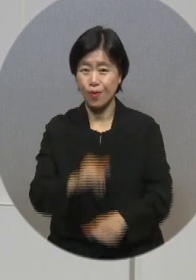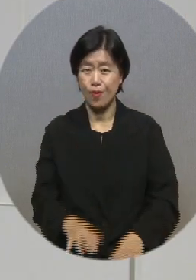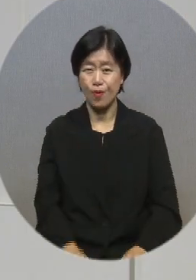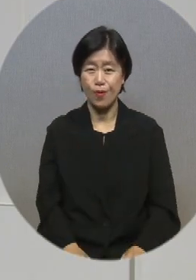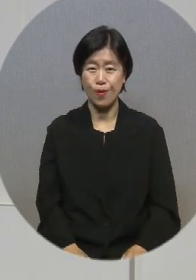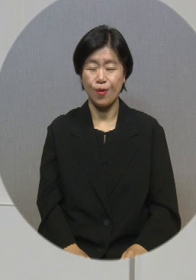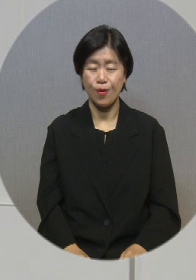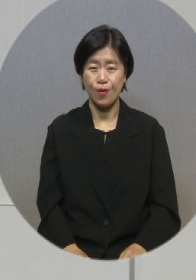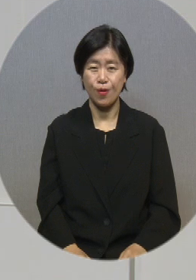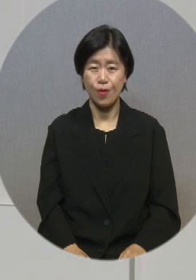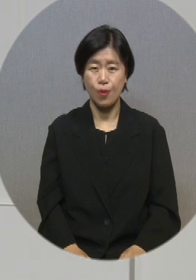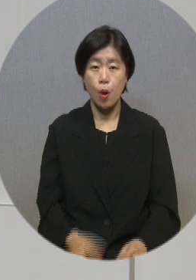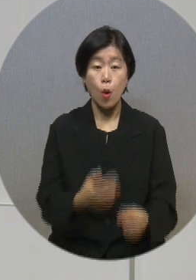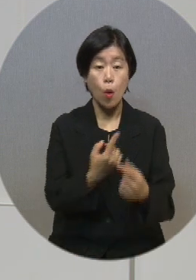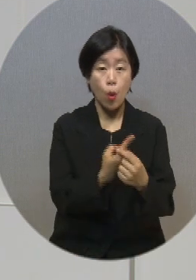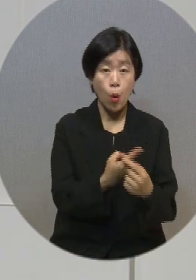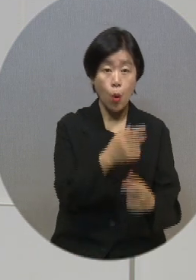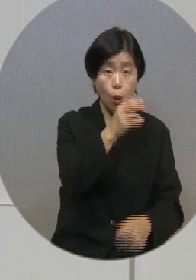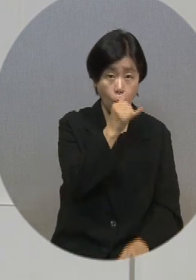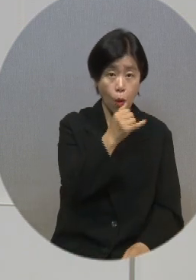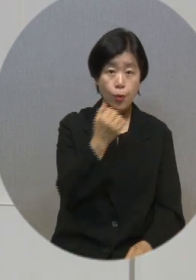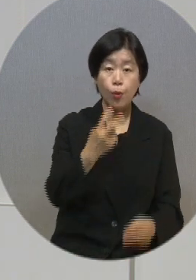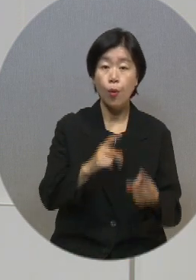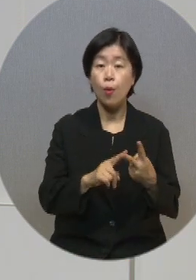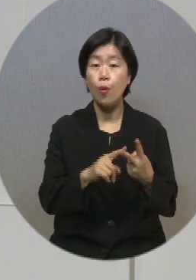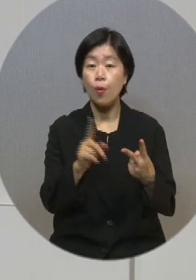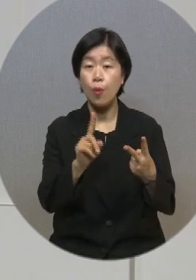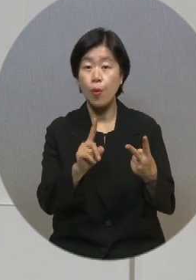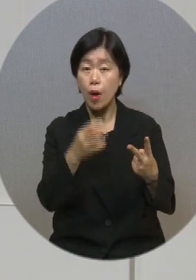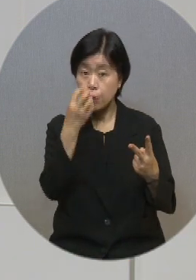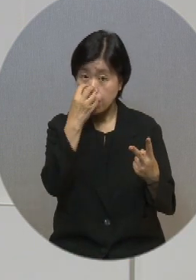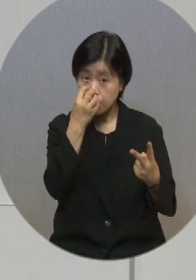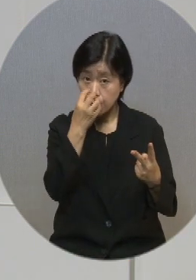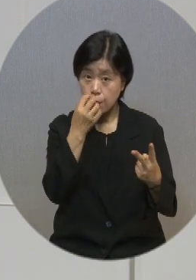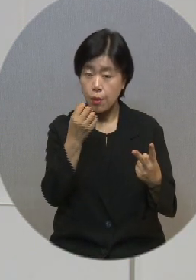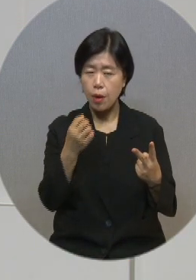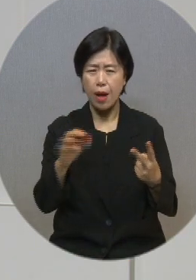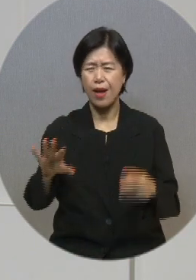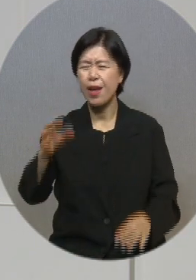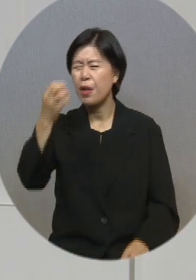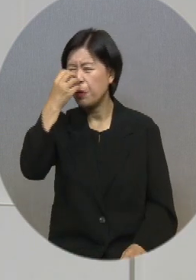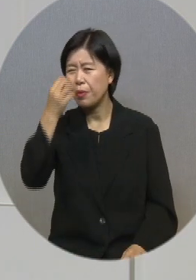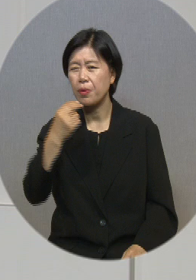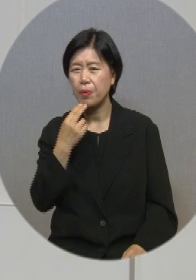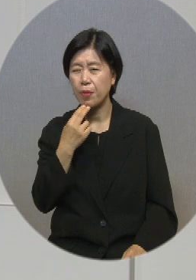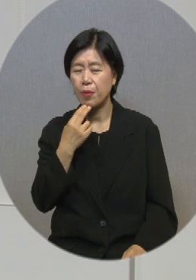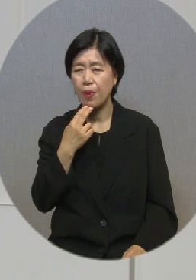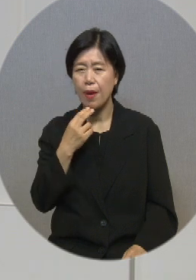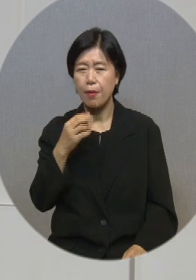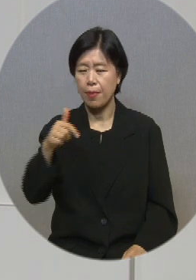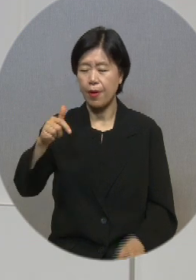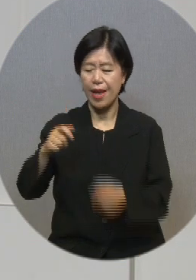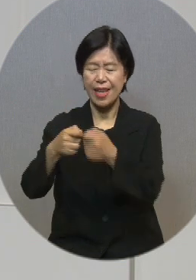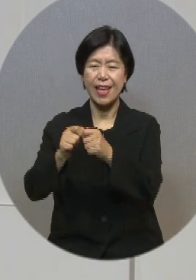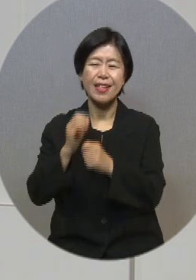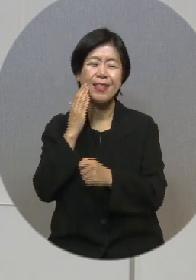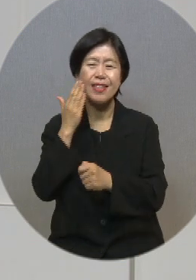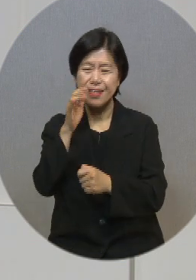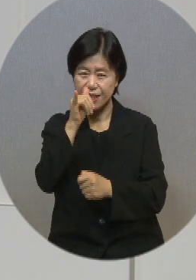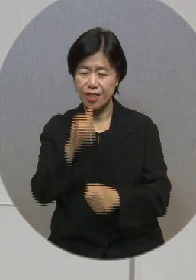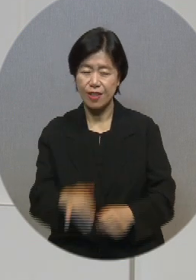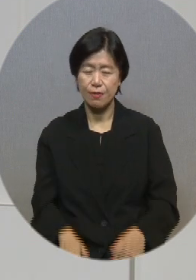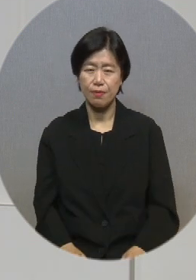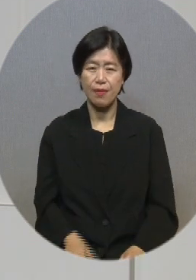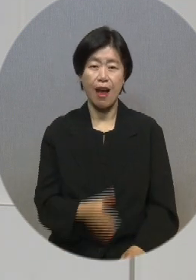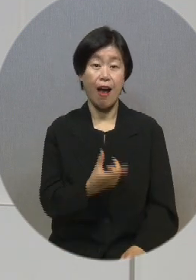네, 고추가 있고 또 뭐가 있어요? 토마토. 아, 그때 뭐 상추도. 네. 예, 예. 깻잎하고 이런 거. 아, 네. 예,